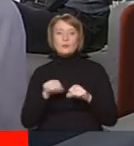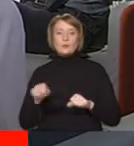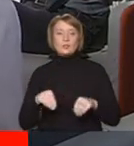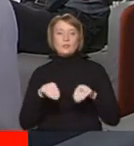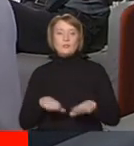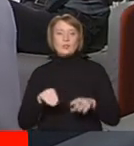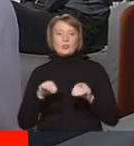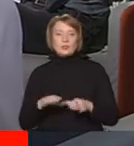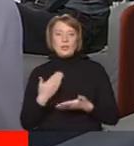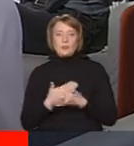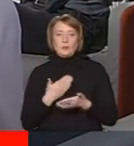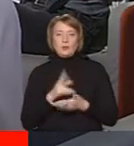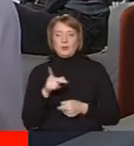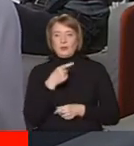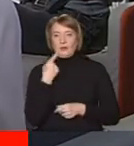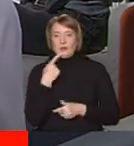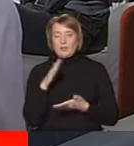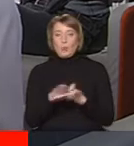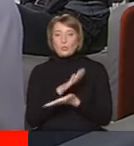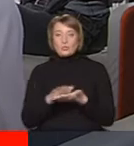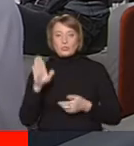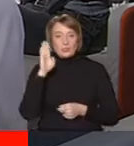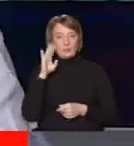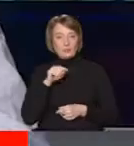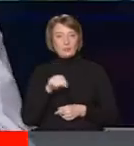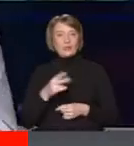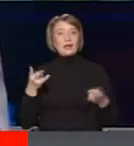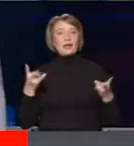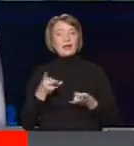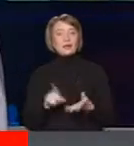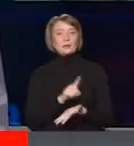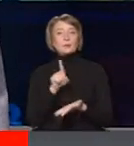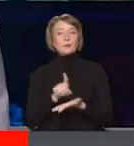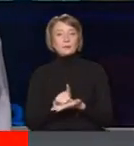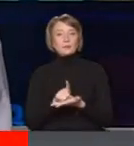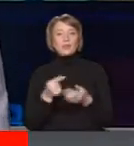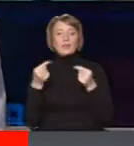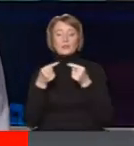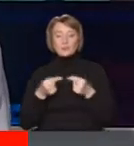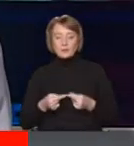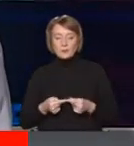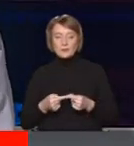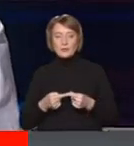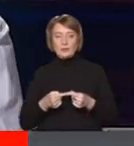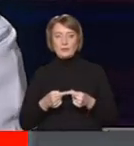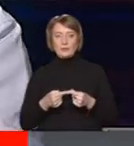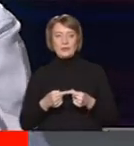ті чи інші проблеми, наприклад, як ми говоримо про очищення води. Так, для цього просто теж має бути відповідна підхід міської влади. Тобто міська